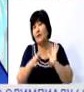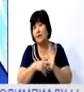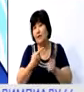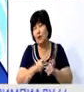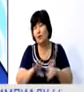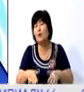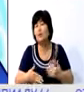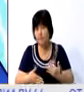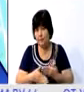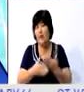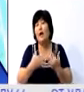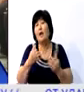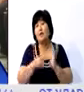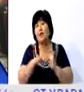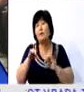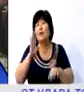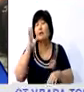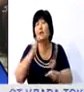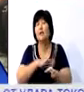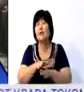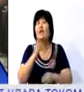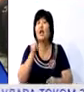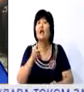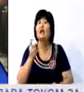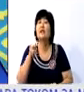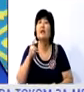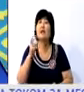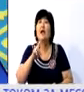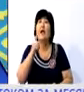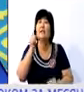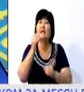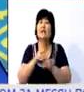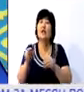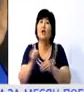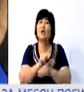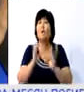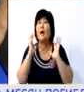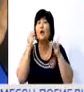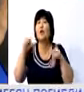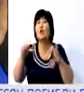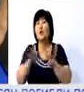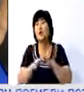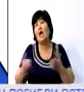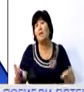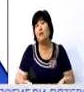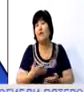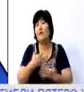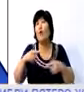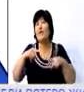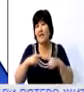которых поддержаны. 6 проектов будут реализованы в Шалкие. Один из них – центр по ремонту радиоэлектроники и бытовой техники.